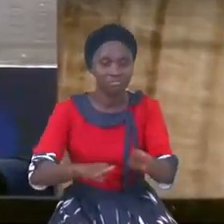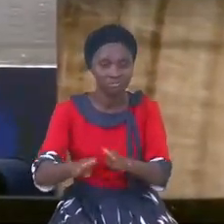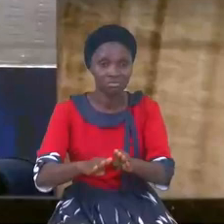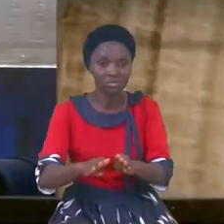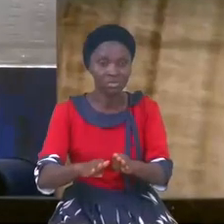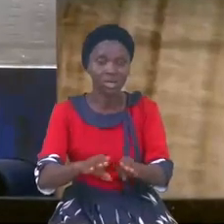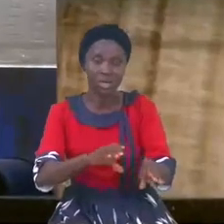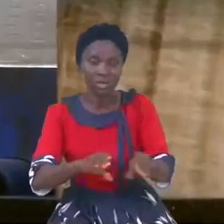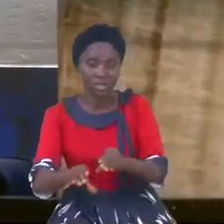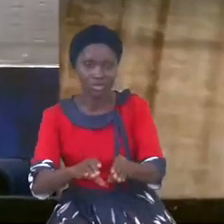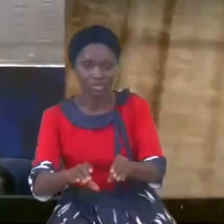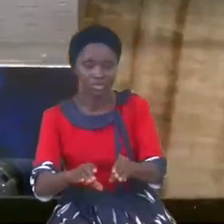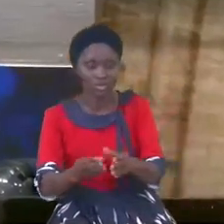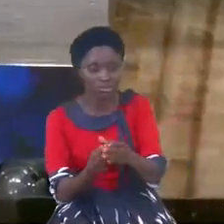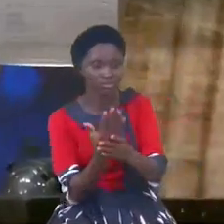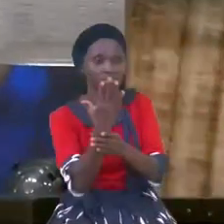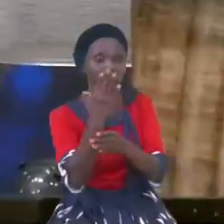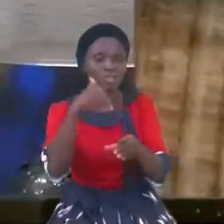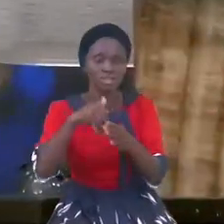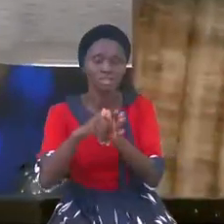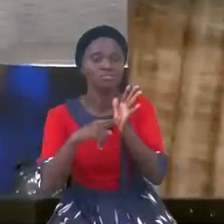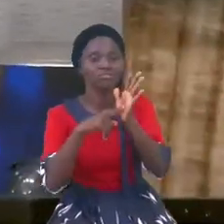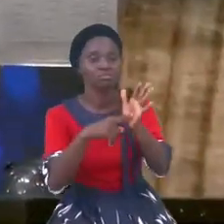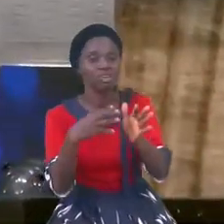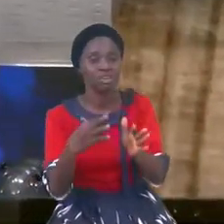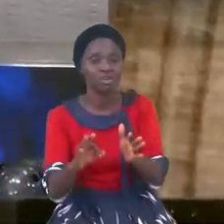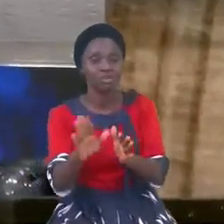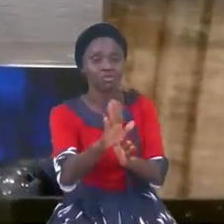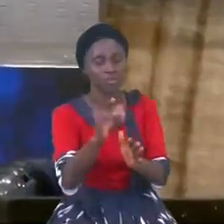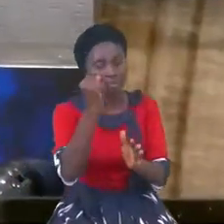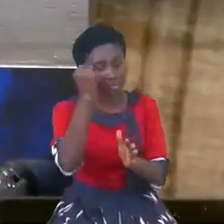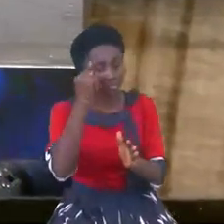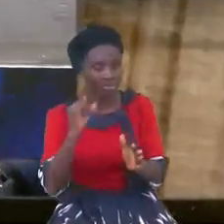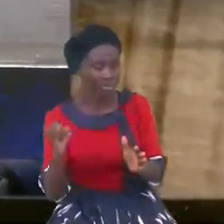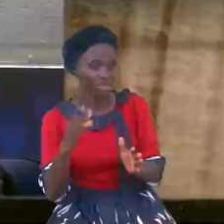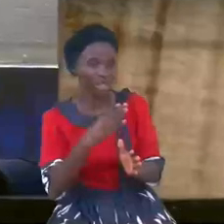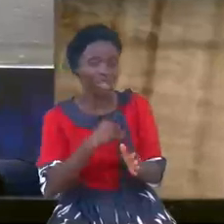œuvre, en démonstration de votre compréhension